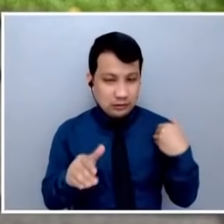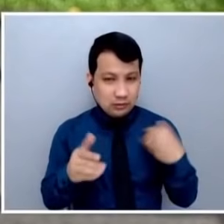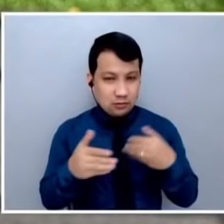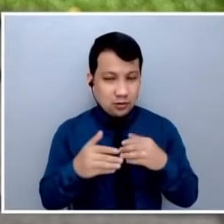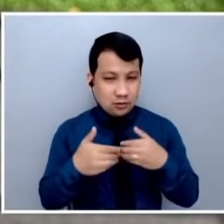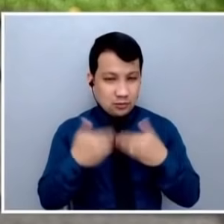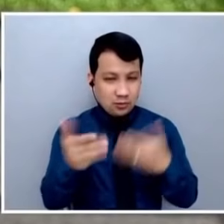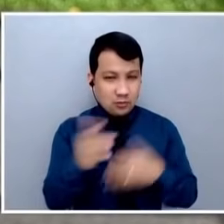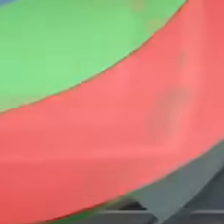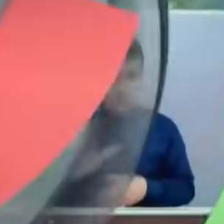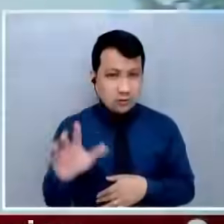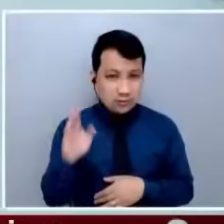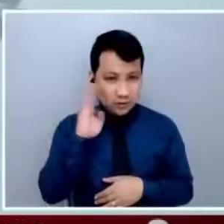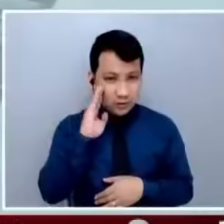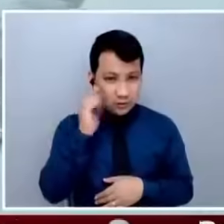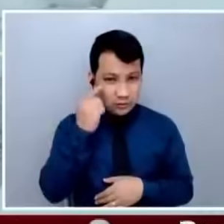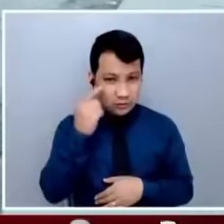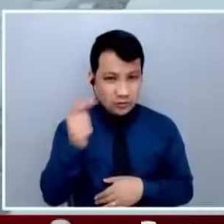Vivian Gulia.